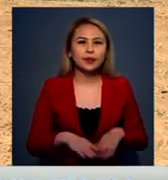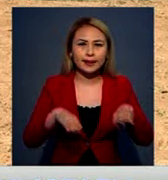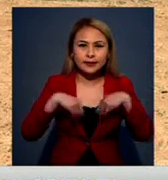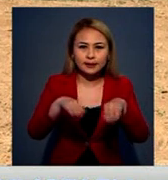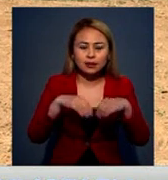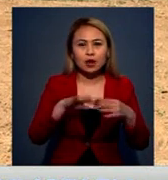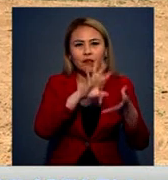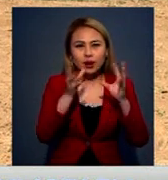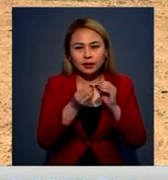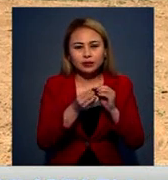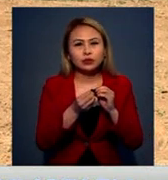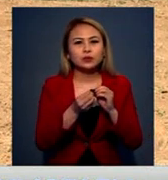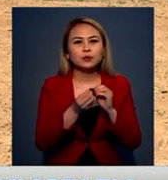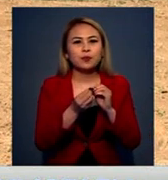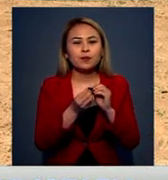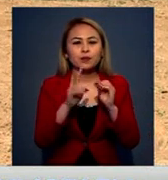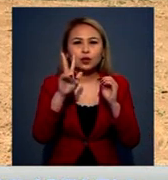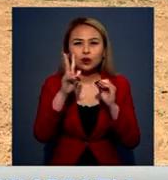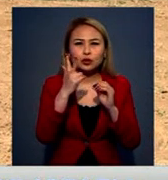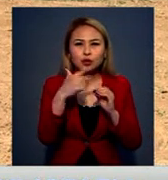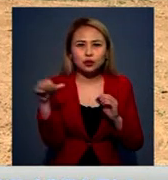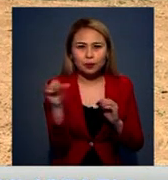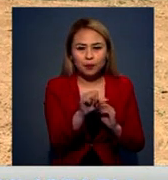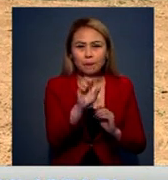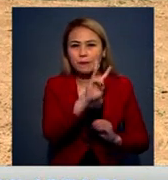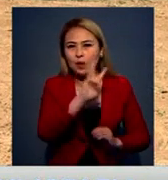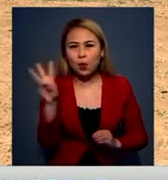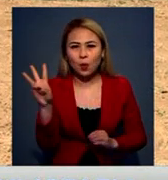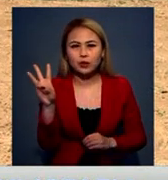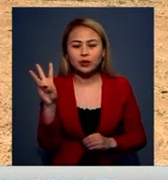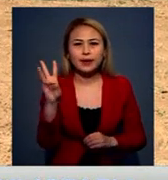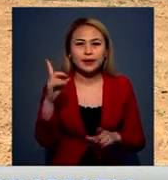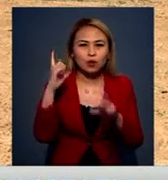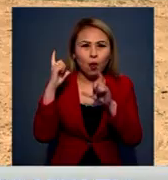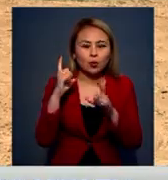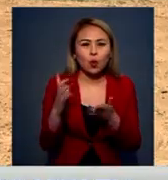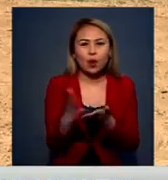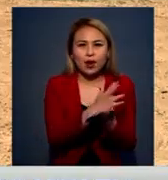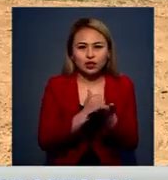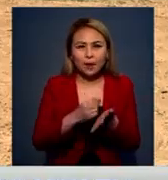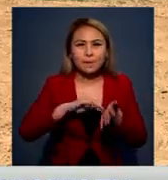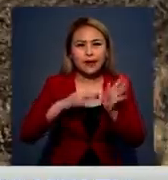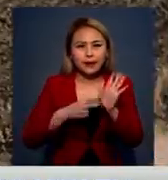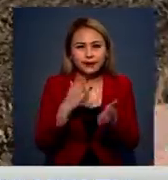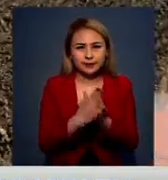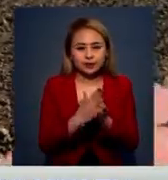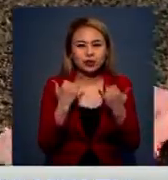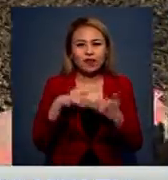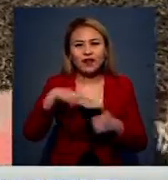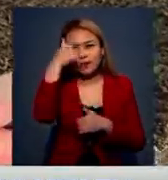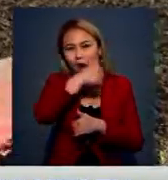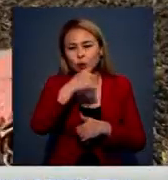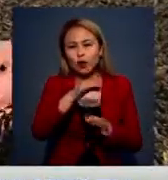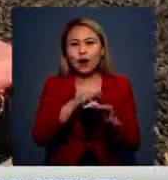егістердің нәтижесінде 3,5 миллион тонна урожай аламыз деген үміт бар. Биыл